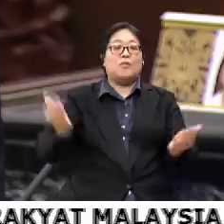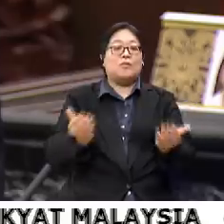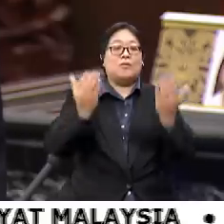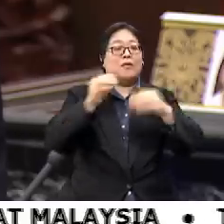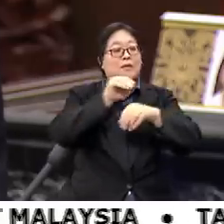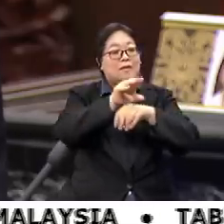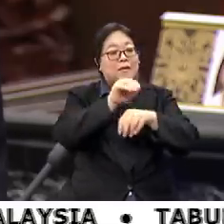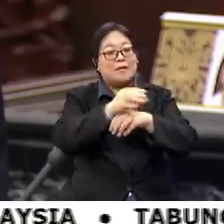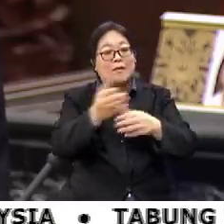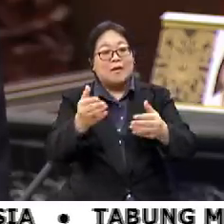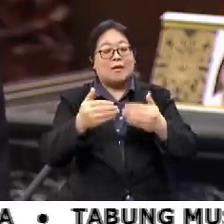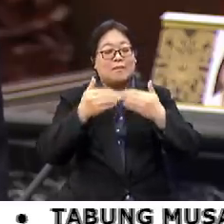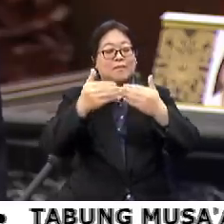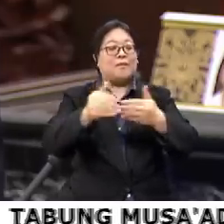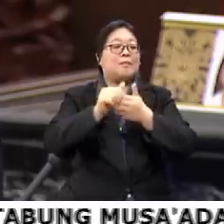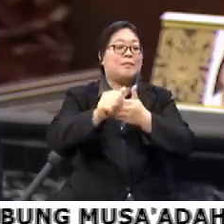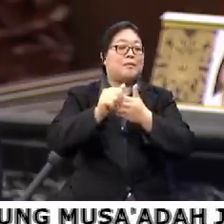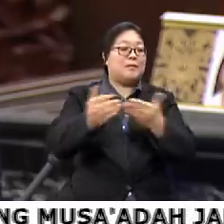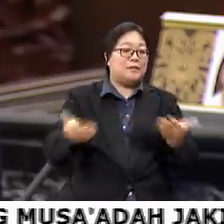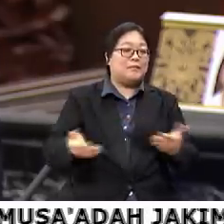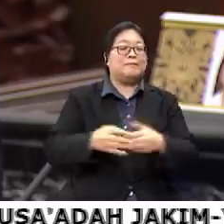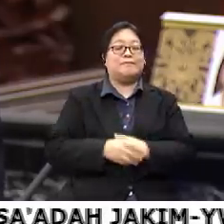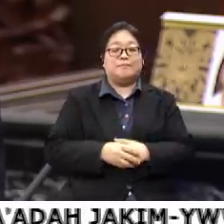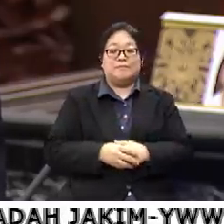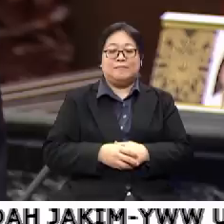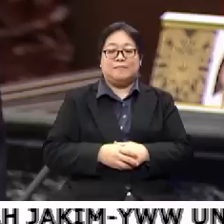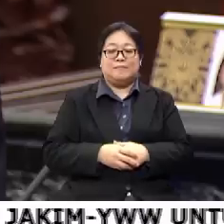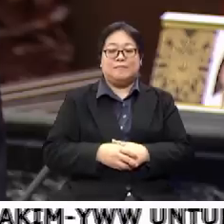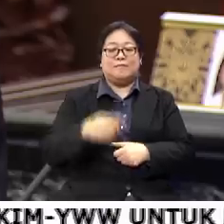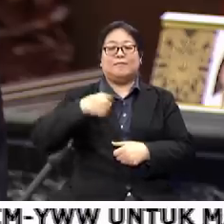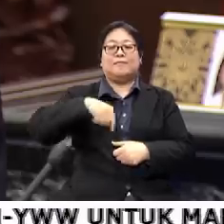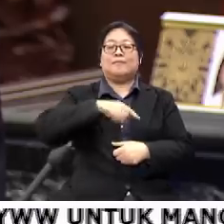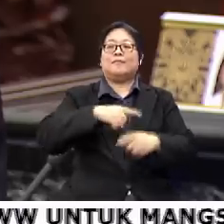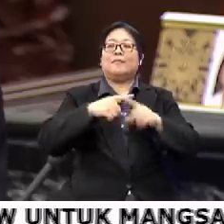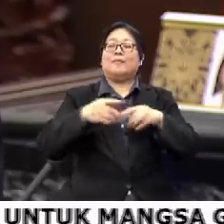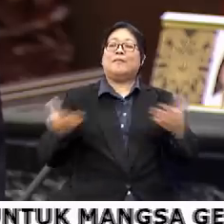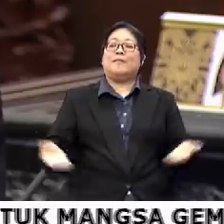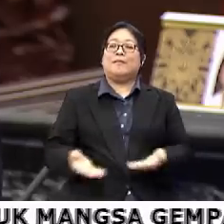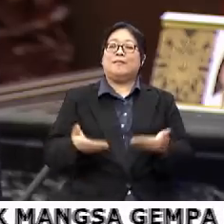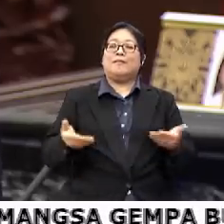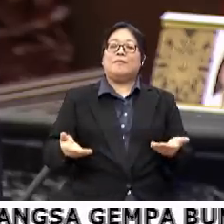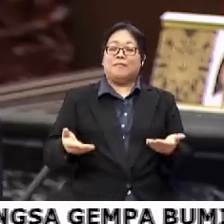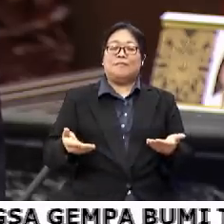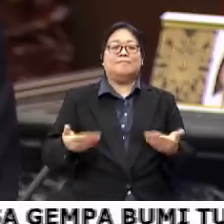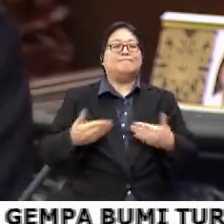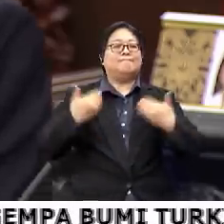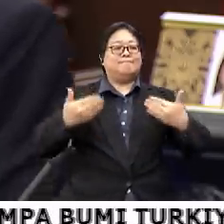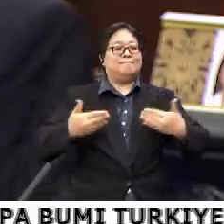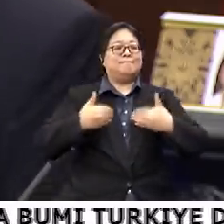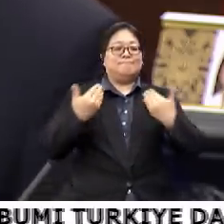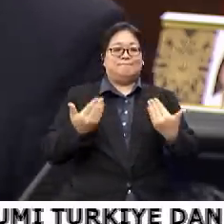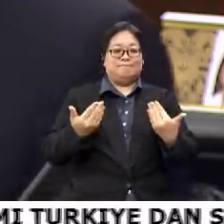menasihatkan kelangsungan pemerintahan yang ada. Pada hari ini, kita di Dewan ini cukup gembira